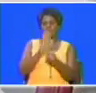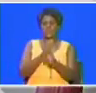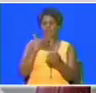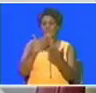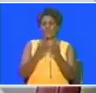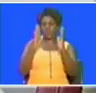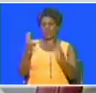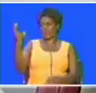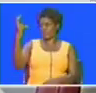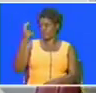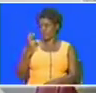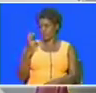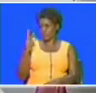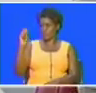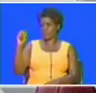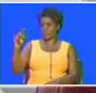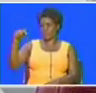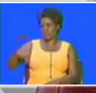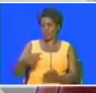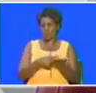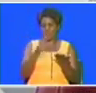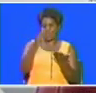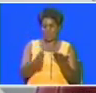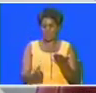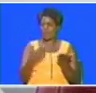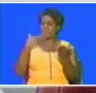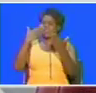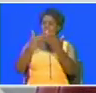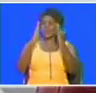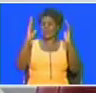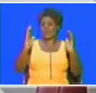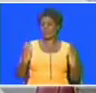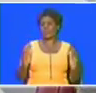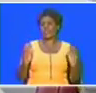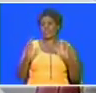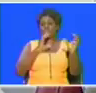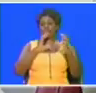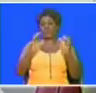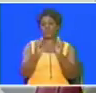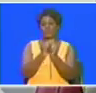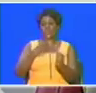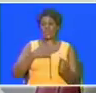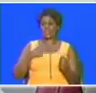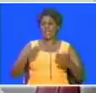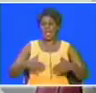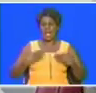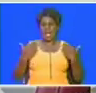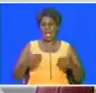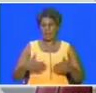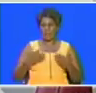kuweza kutazama taarifa za KTN leo weekendi kwa jumla na shukrani sana kwa kuweza kuwasiliana nasi. Tunafurahia